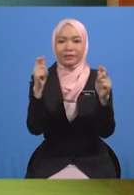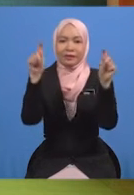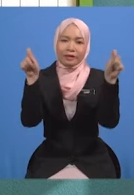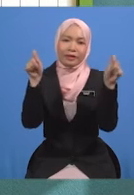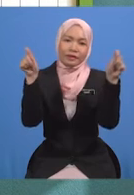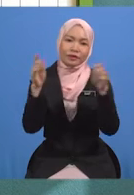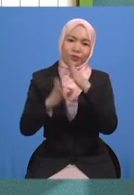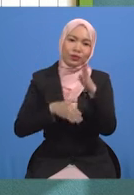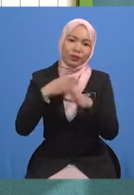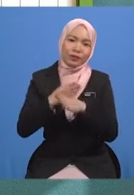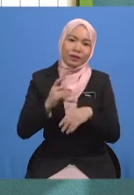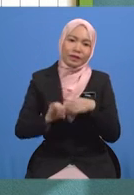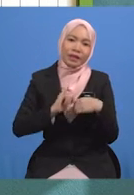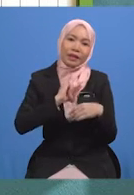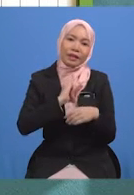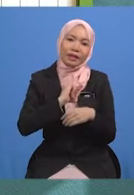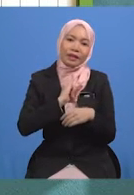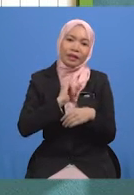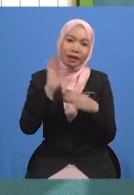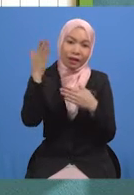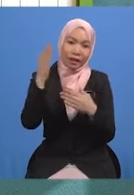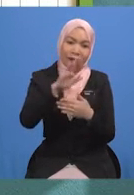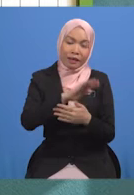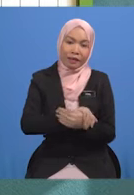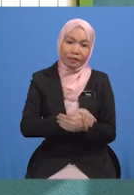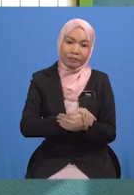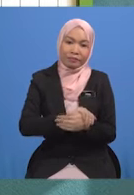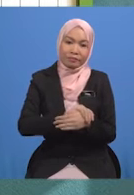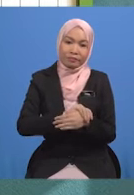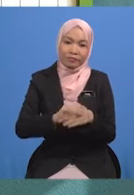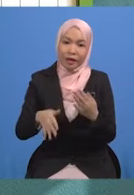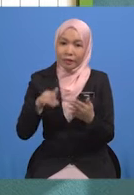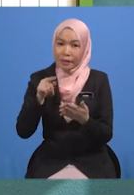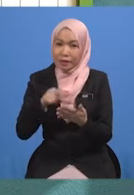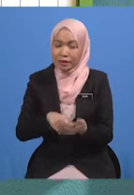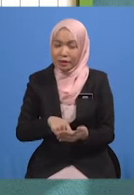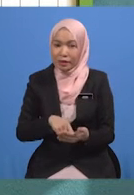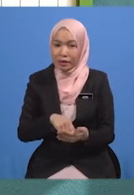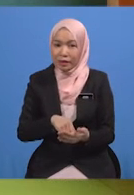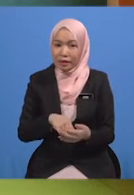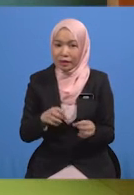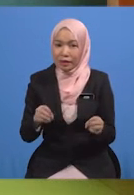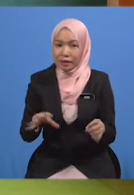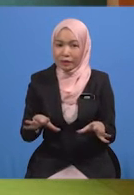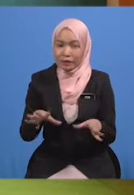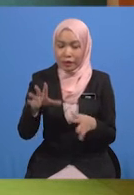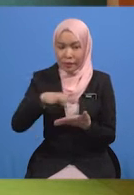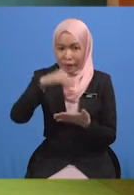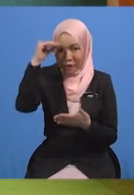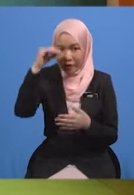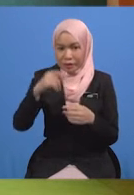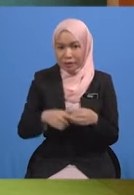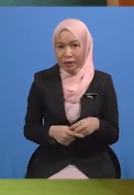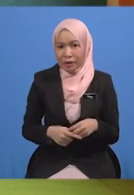bumi. Cikgu harap selepas murid-murid telah belajar tentang bumi